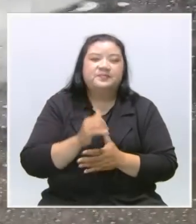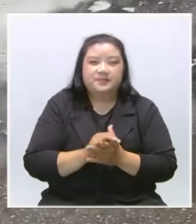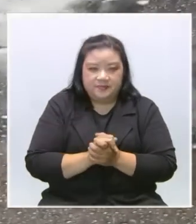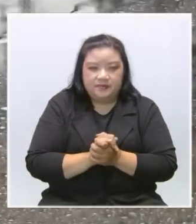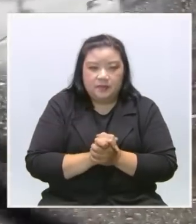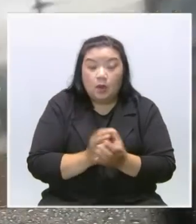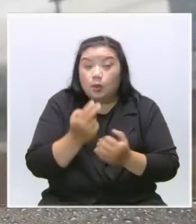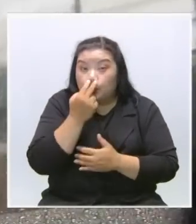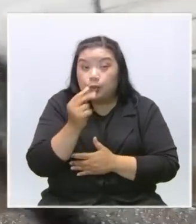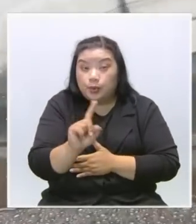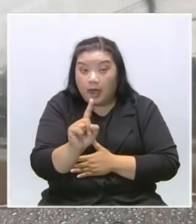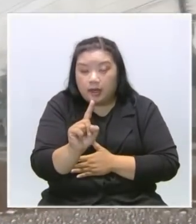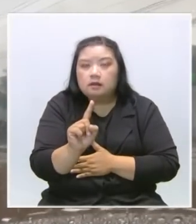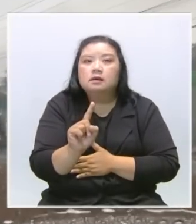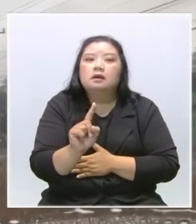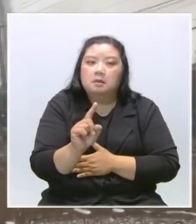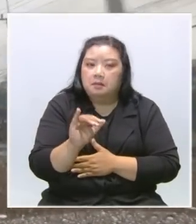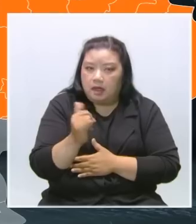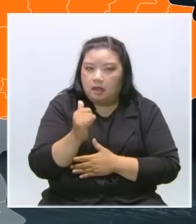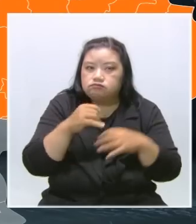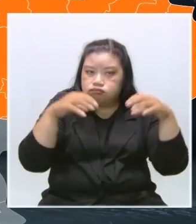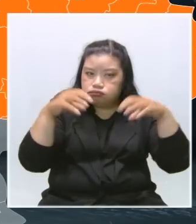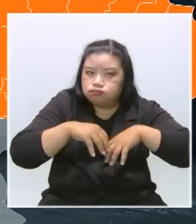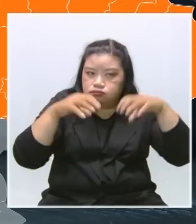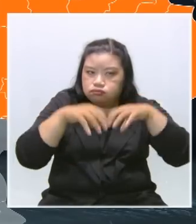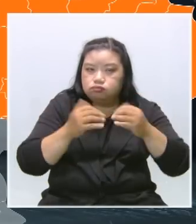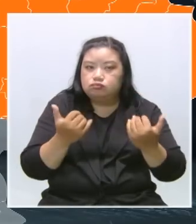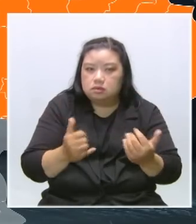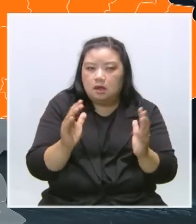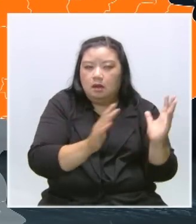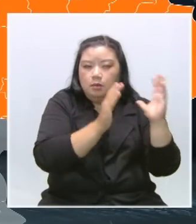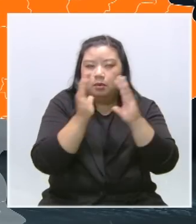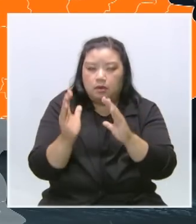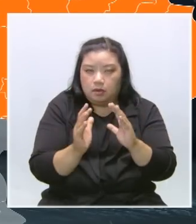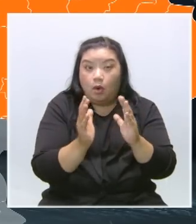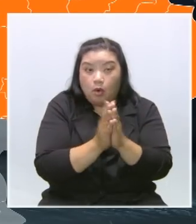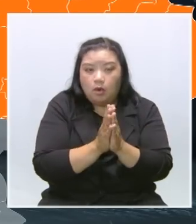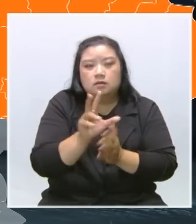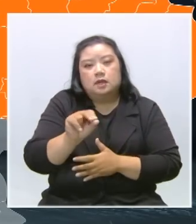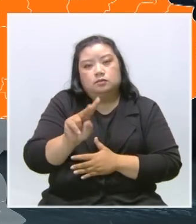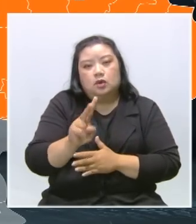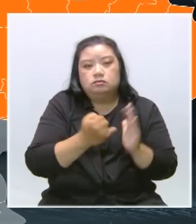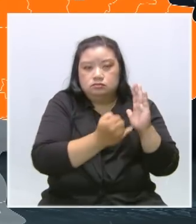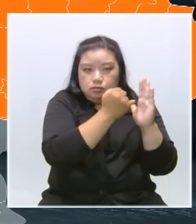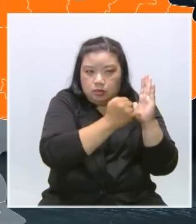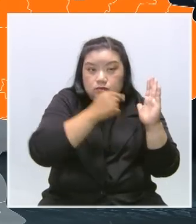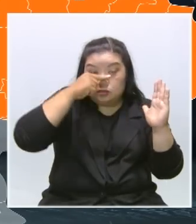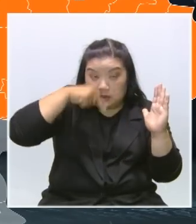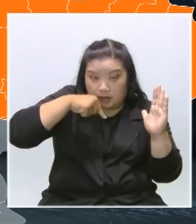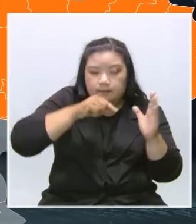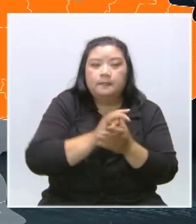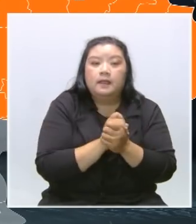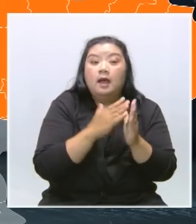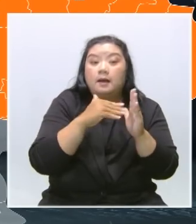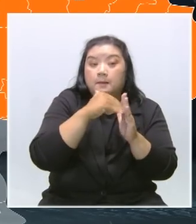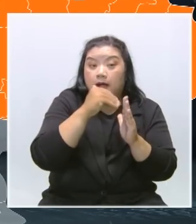มาดูกเลย สำหรบจงหวดที่คาดว่าจะมีผอยกระทบในวนนี้ 32 จัหวดด้วยกันเริ่มตกันที่พรักเห